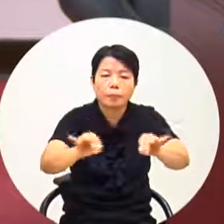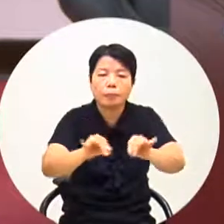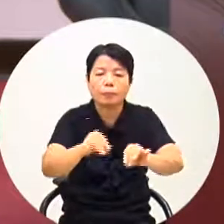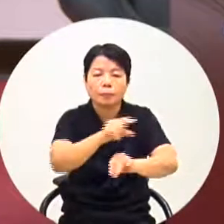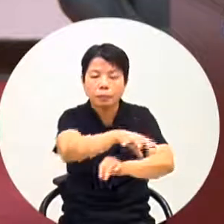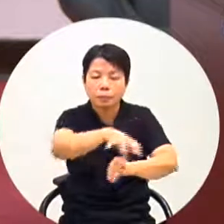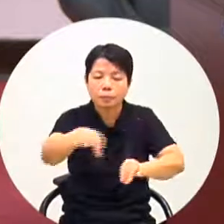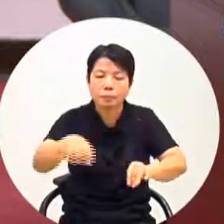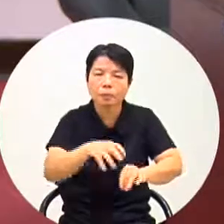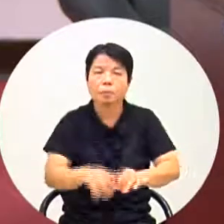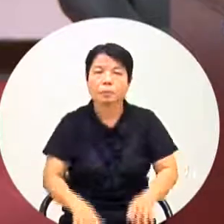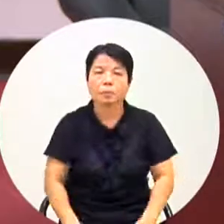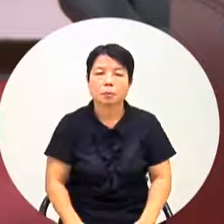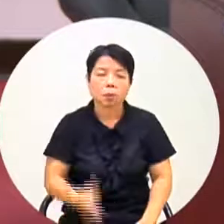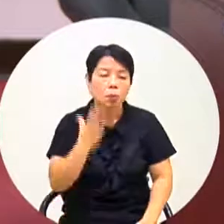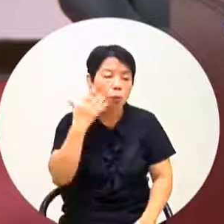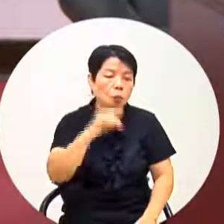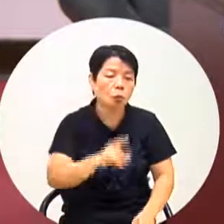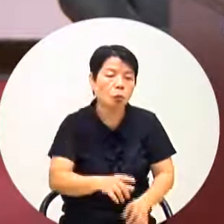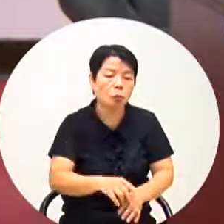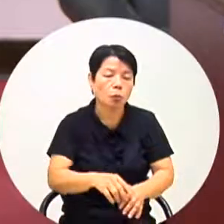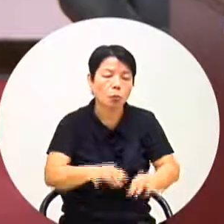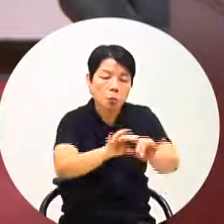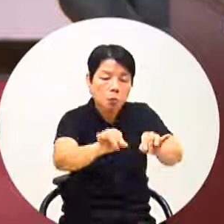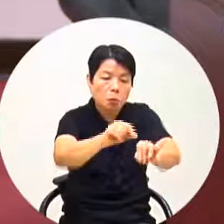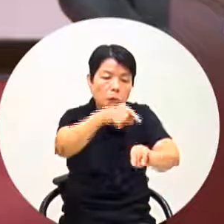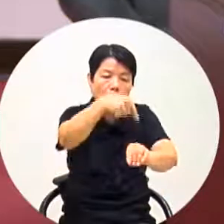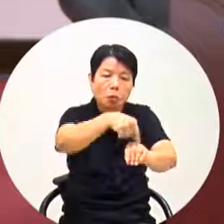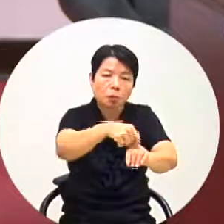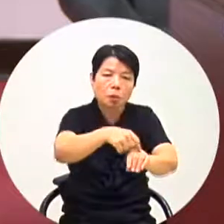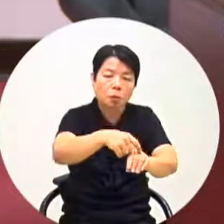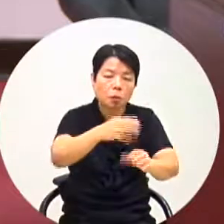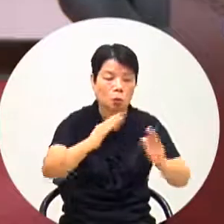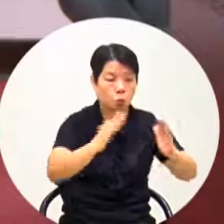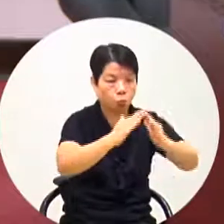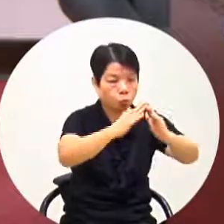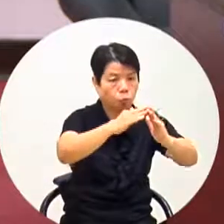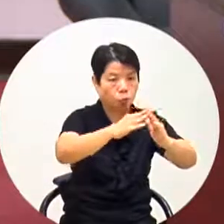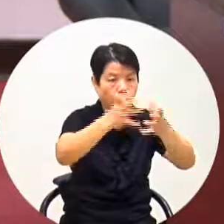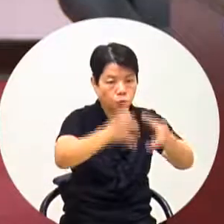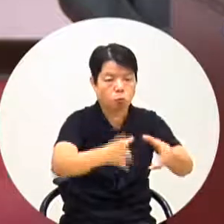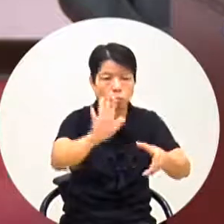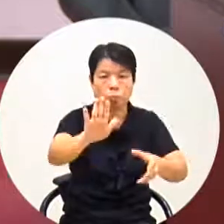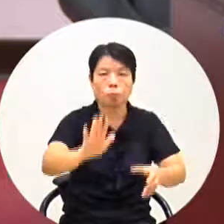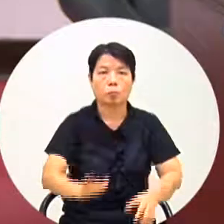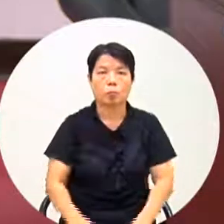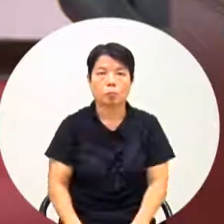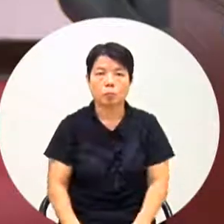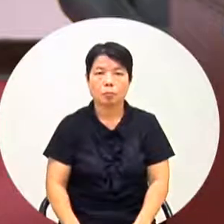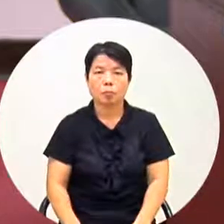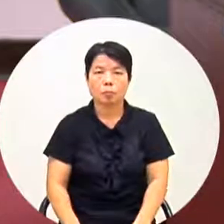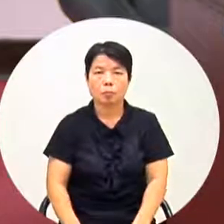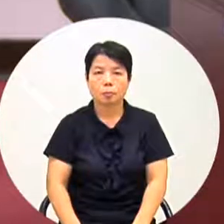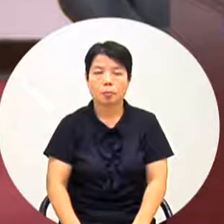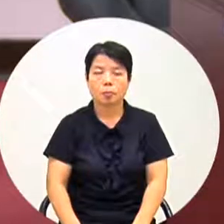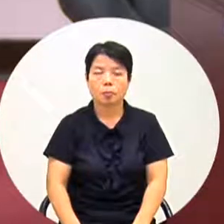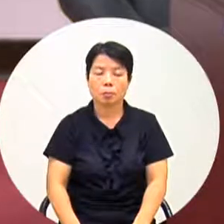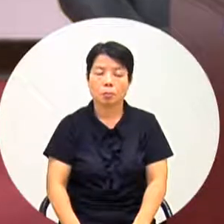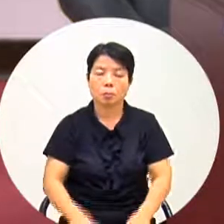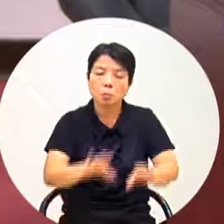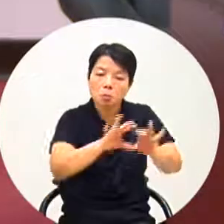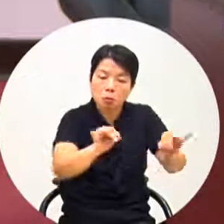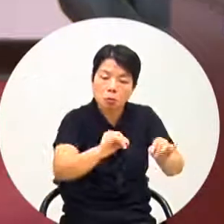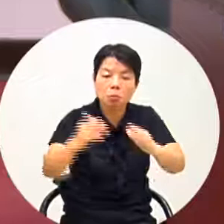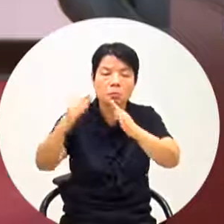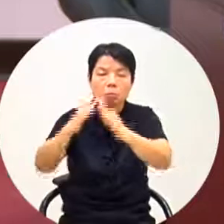地上面如果有建造房屋的，那该土地跟房屋